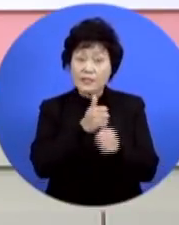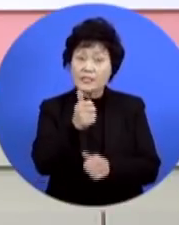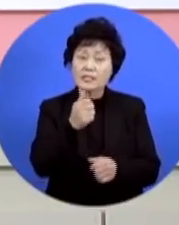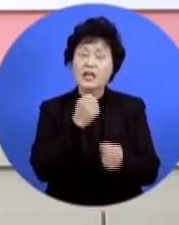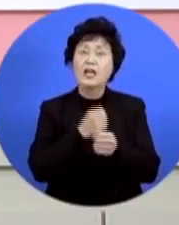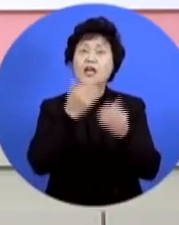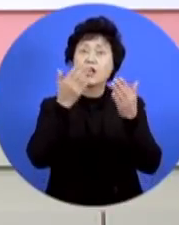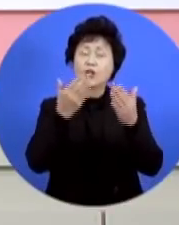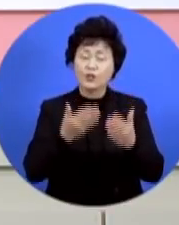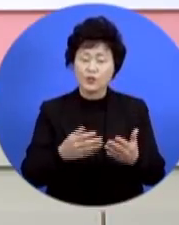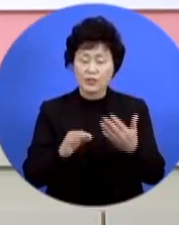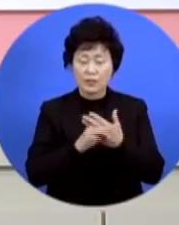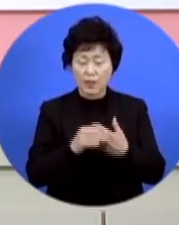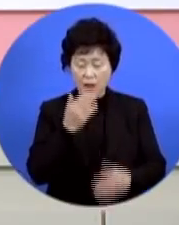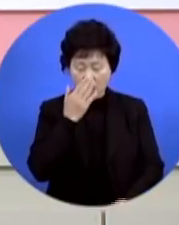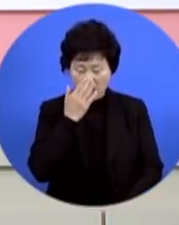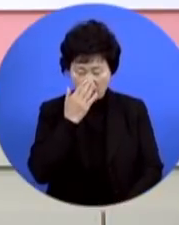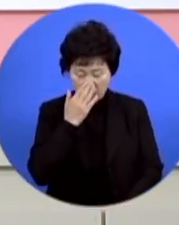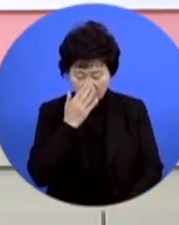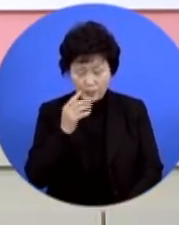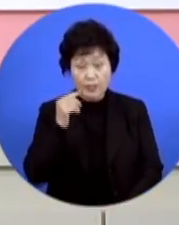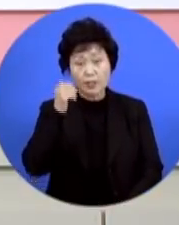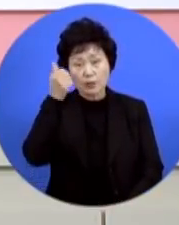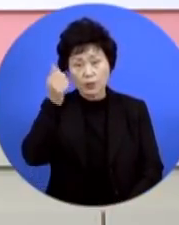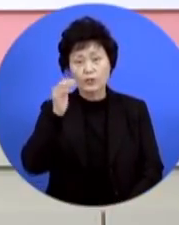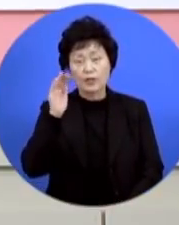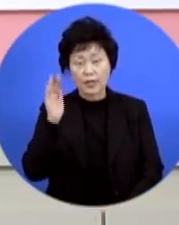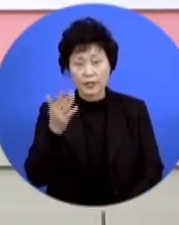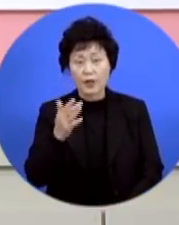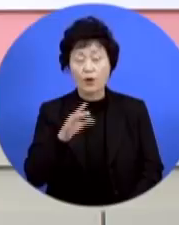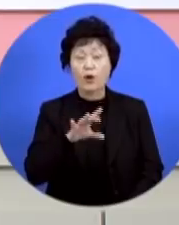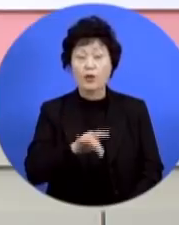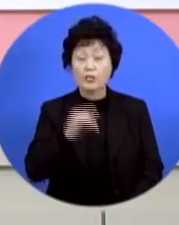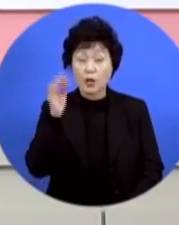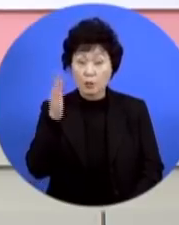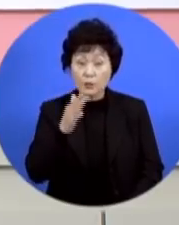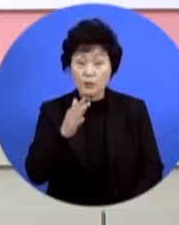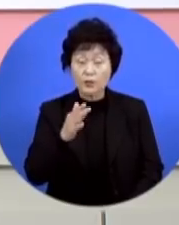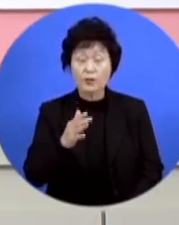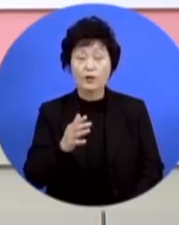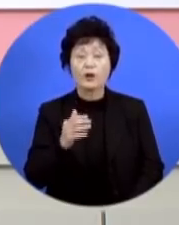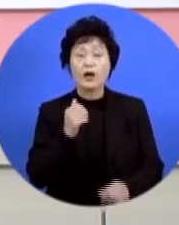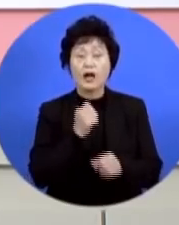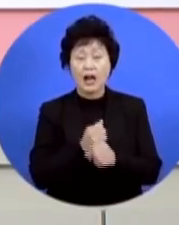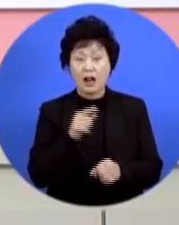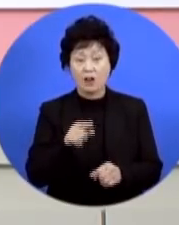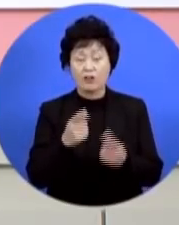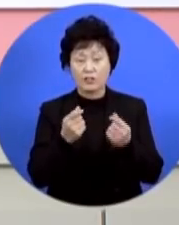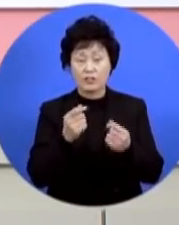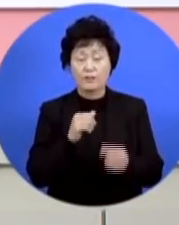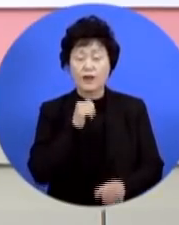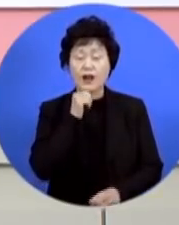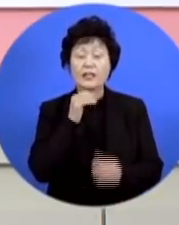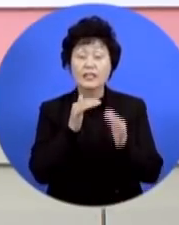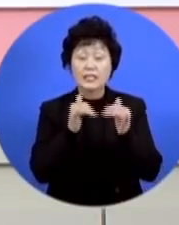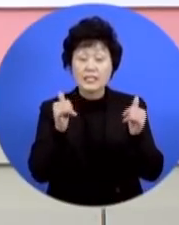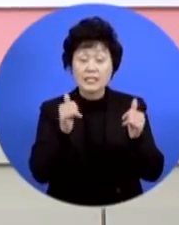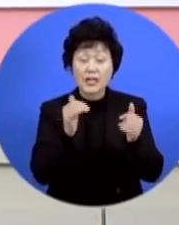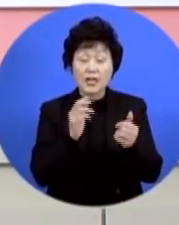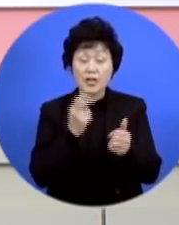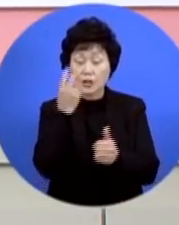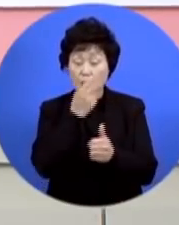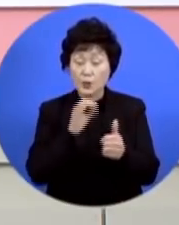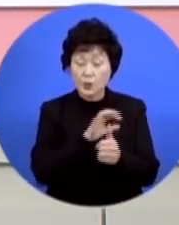정말 내가 겸손한 종으로 살겠고 특히 교회 초창기부터 해왔던 게지만 가난한 자를 돌보는 자를